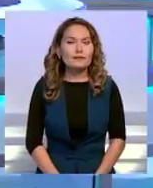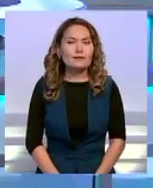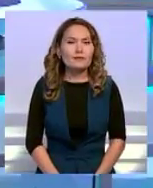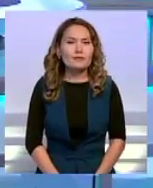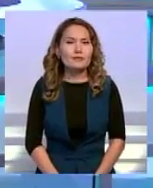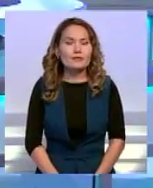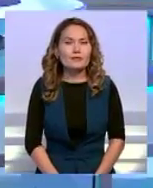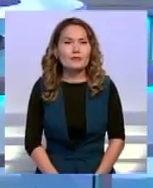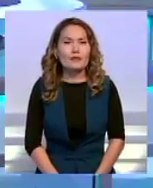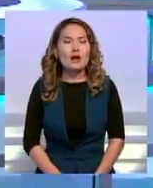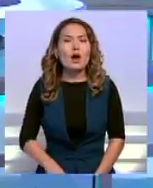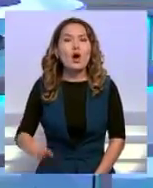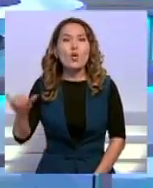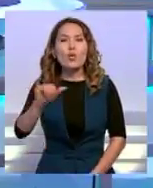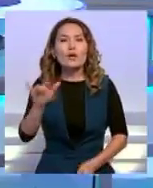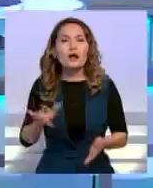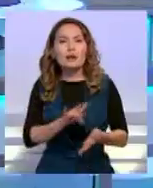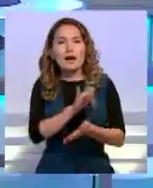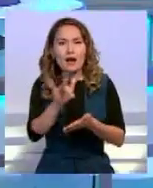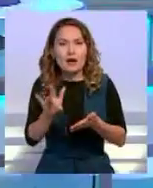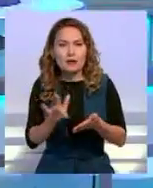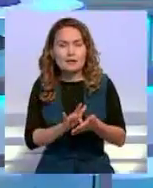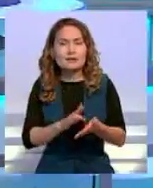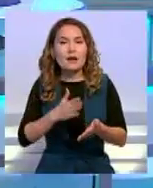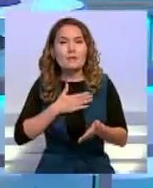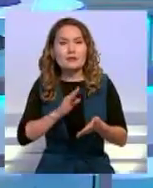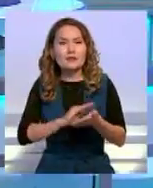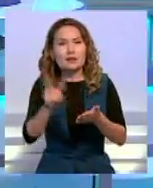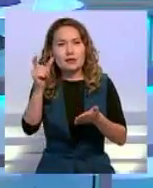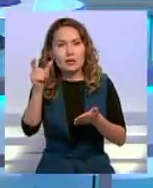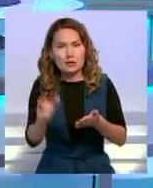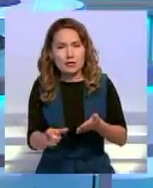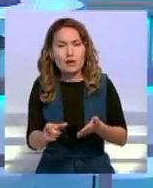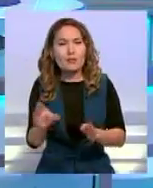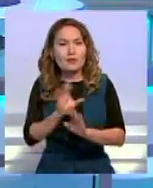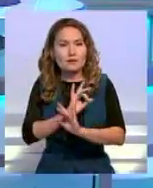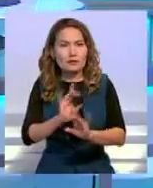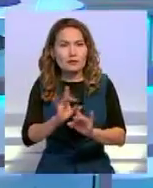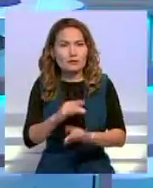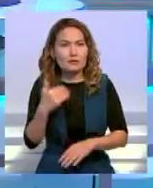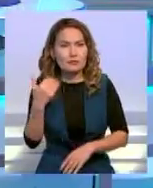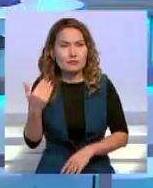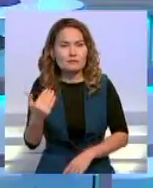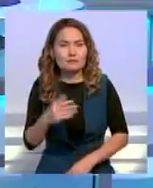Рахмет, Талғат. Оралдан бізбен бірге тікелей байланысқа шыққан тілшіміз Талғат Серікқалиұлы.